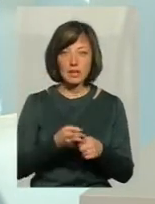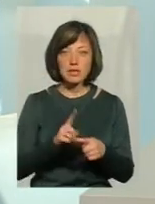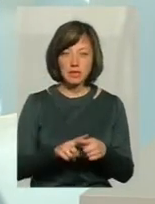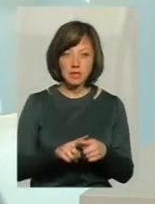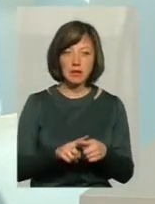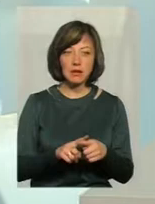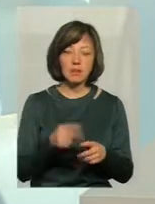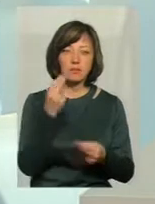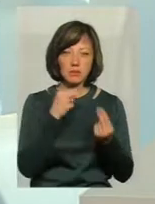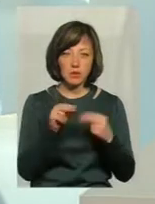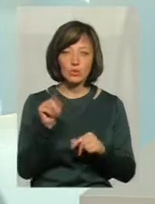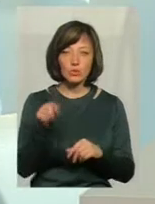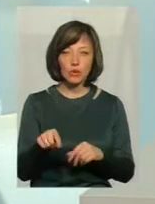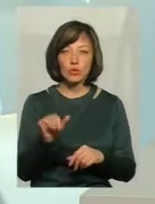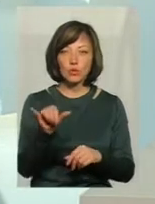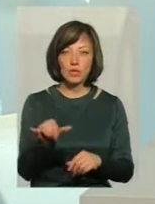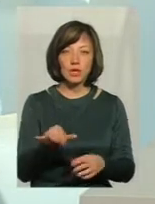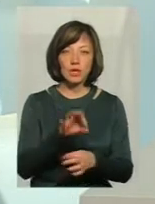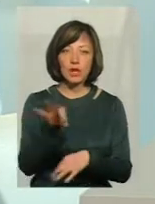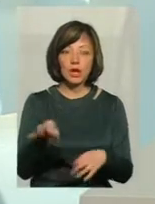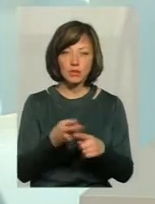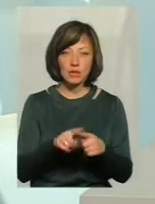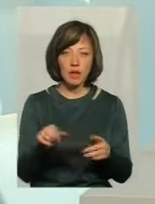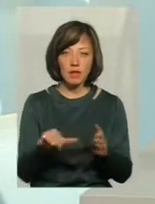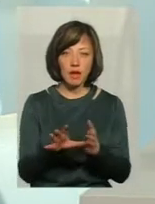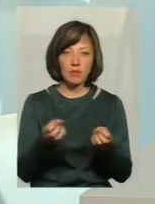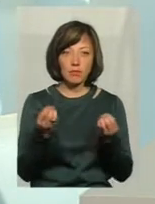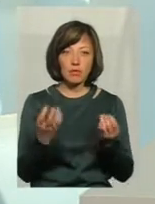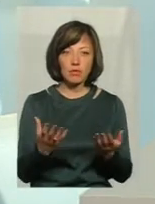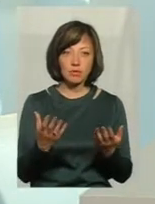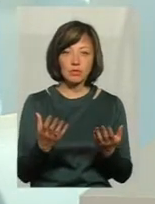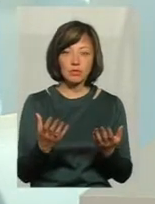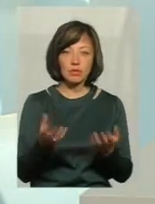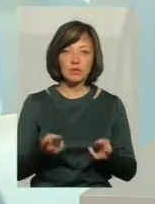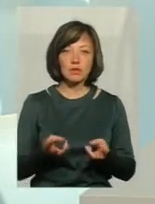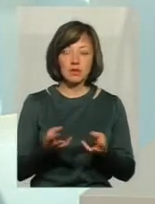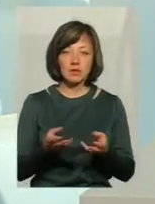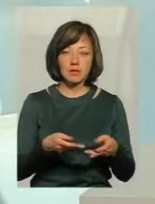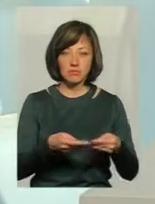конкурентна перевага того, що в них є надлишок цієї енергії, вони її просто вливають там в річку,